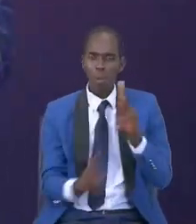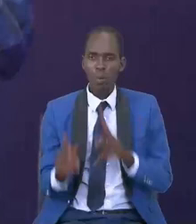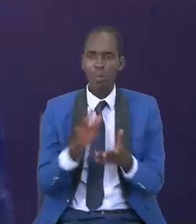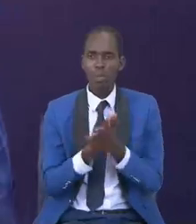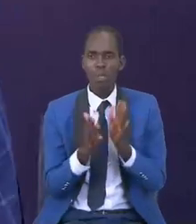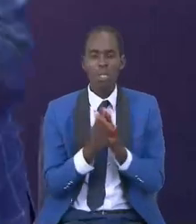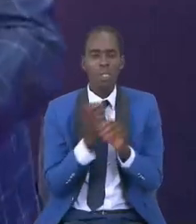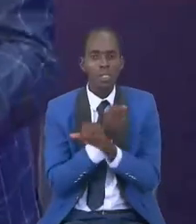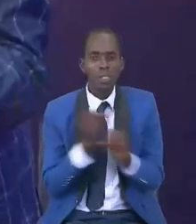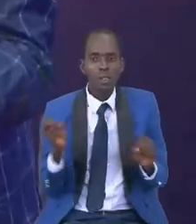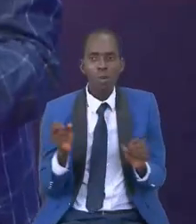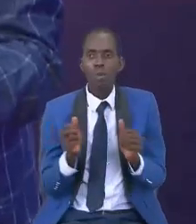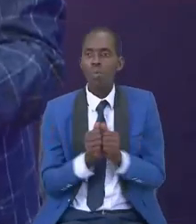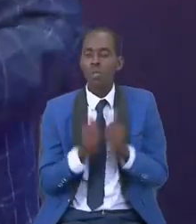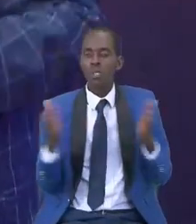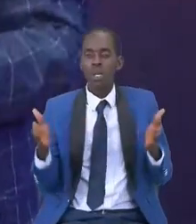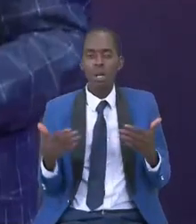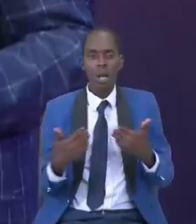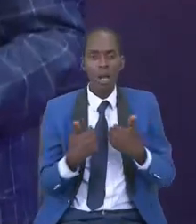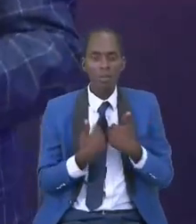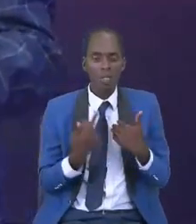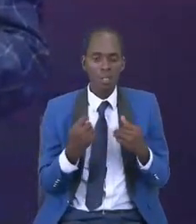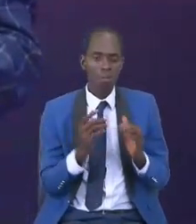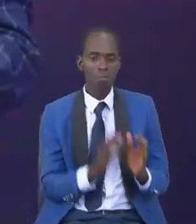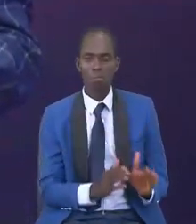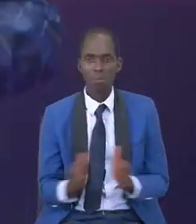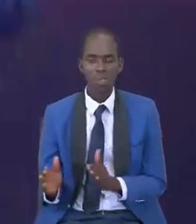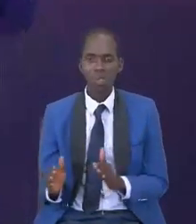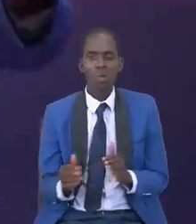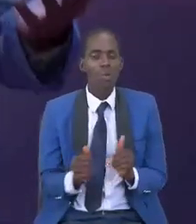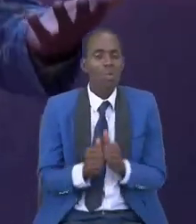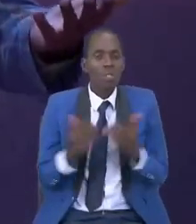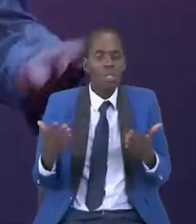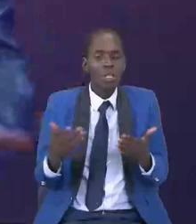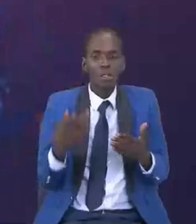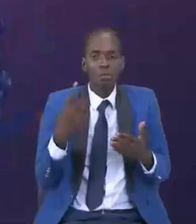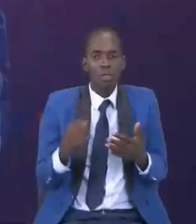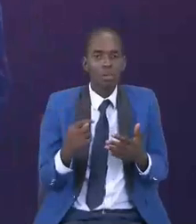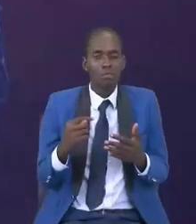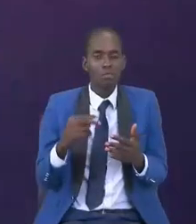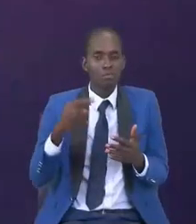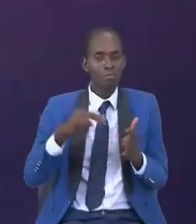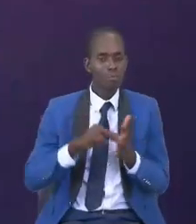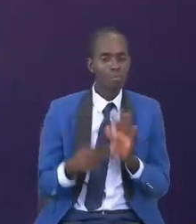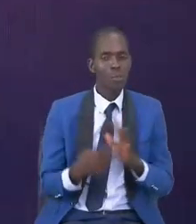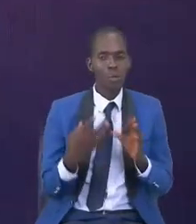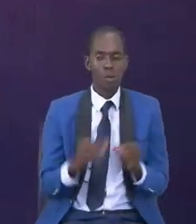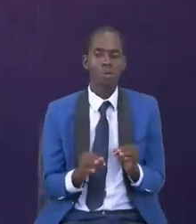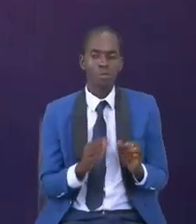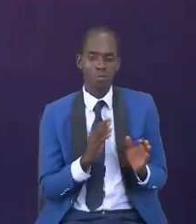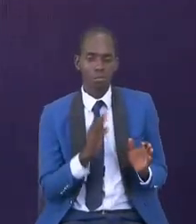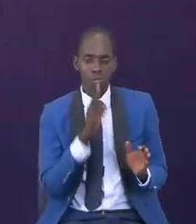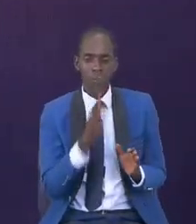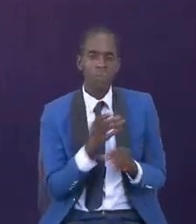intention, sans que nous le voulions qu'ils soient convertis, sans que nous allions volontairement